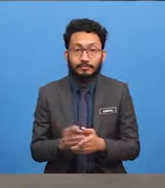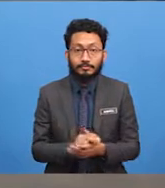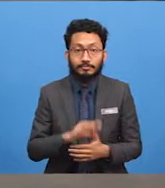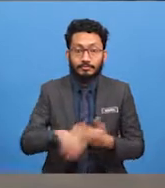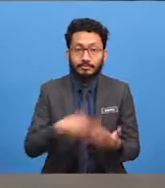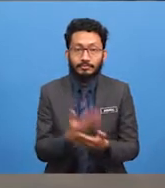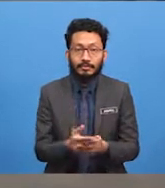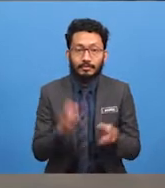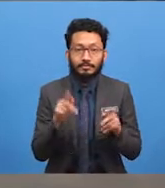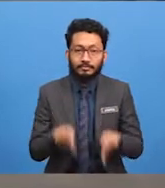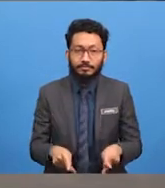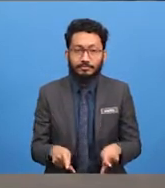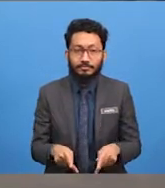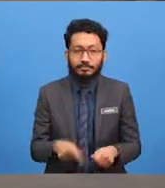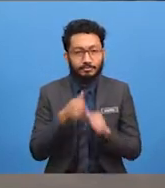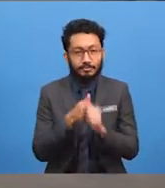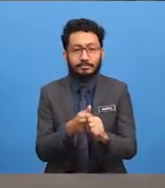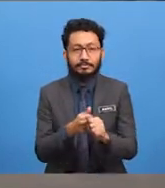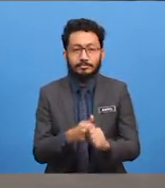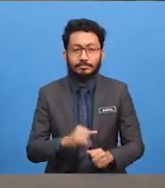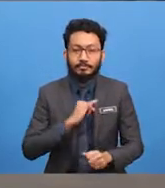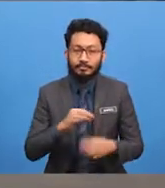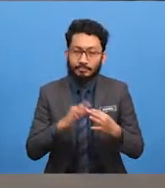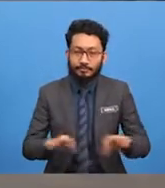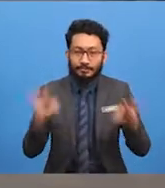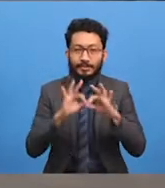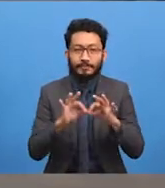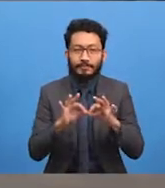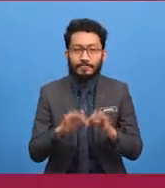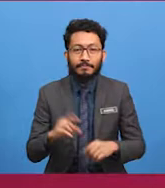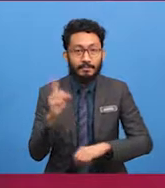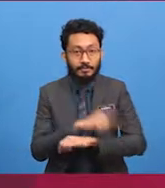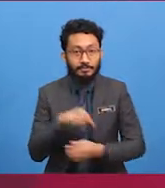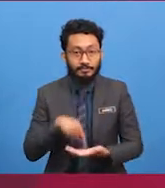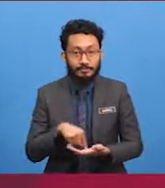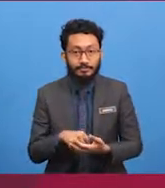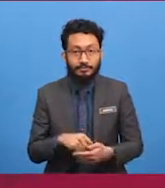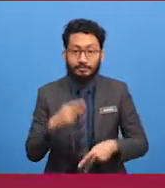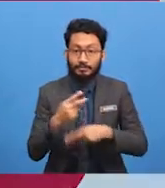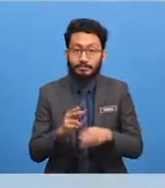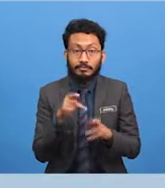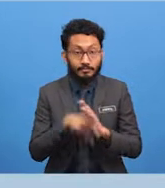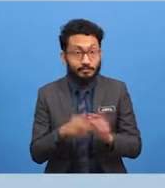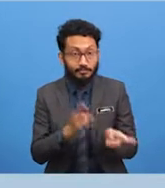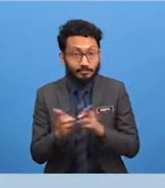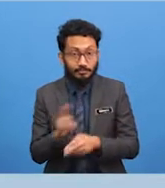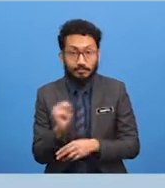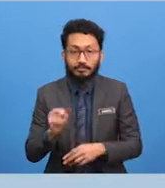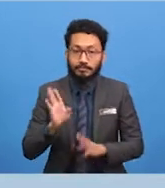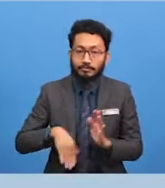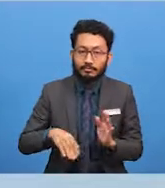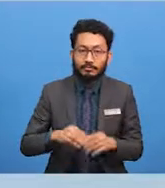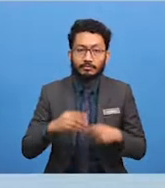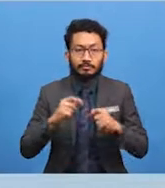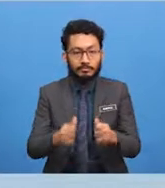mengikuti penerangan saya yang seterusnya berkaitan dengan proses perancangan. Tetapi sebelum anda mengikuti